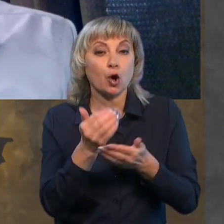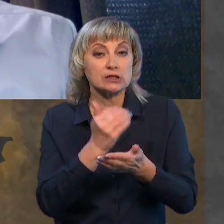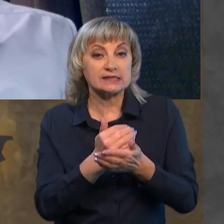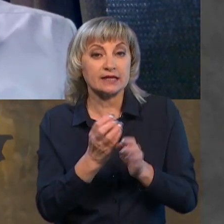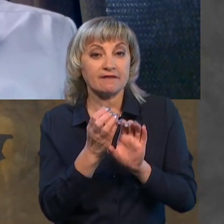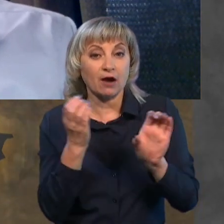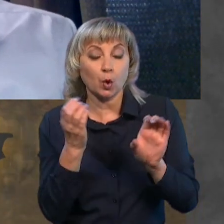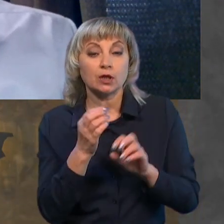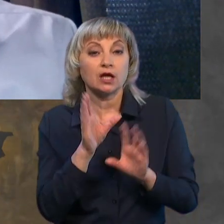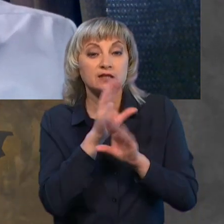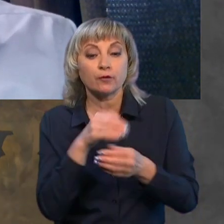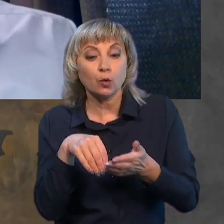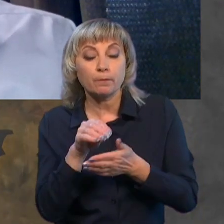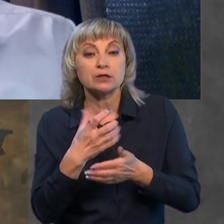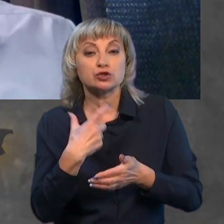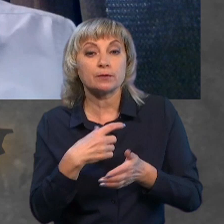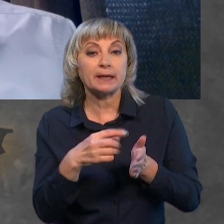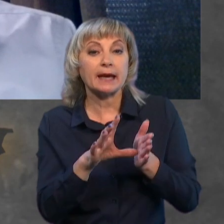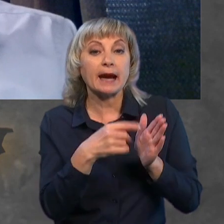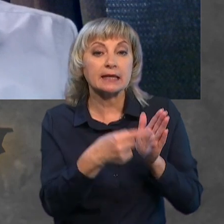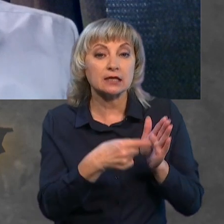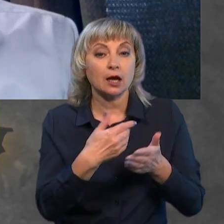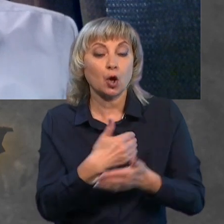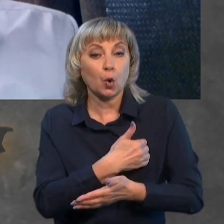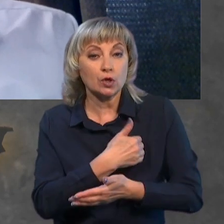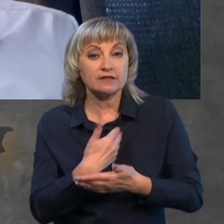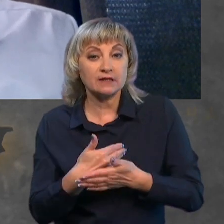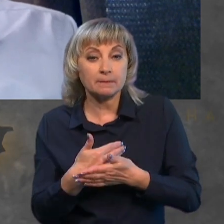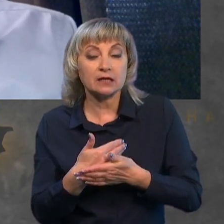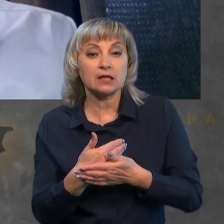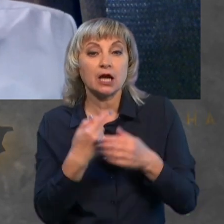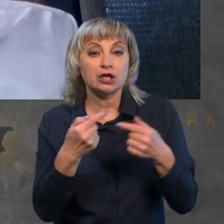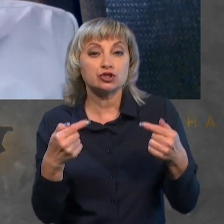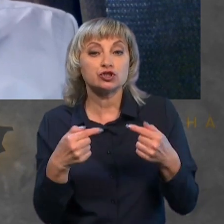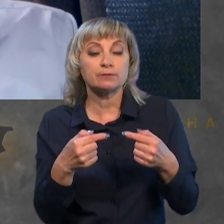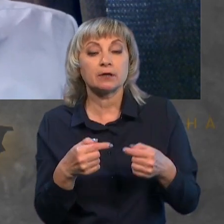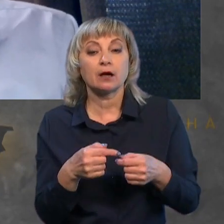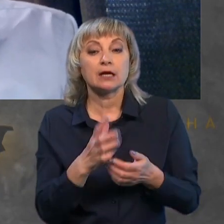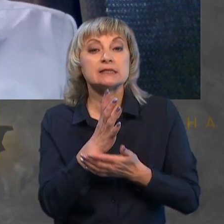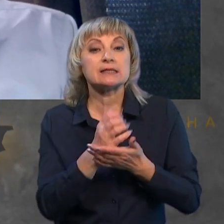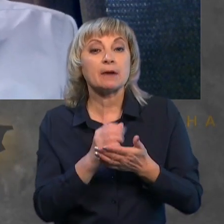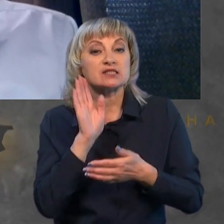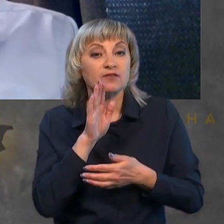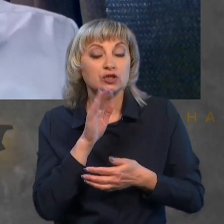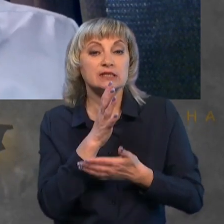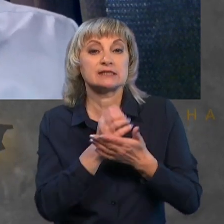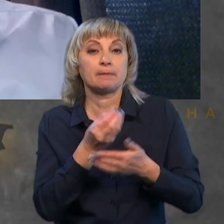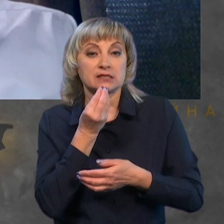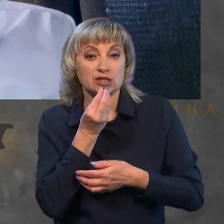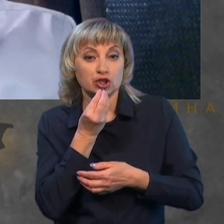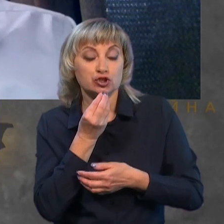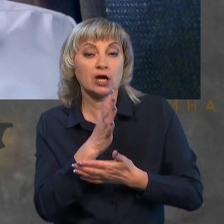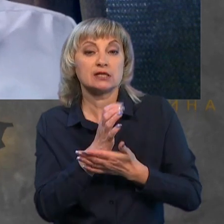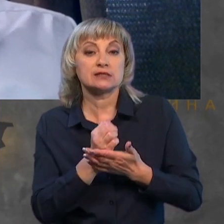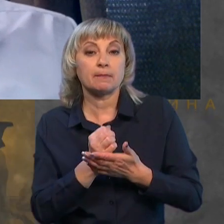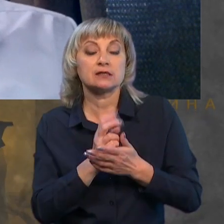не встиг купити там собі генератора, а хотів, наприклад, там чи інші прилади. Але от запас води, запас їжі. Запас